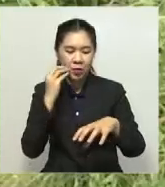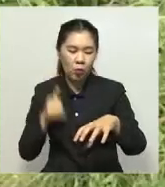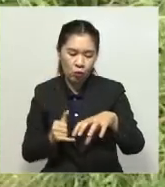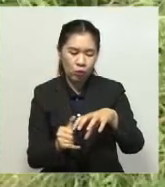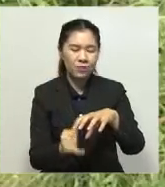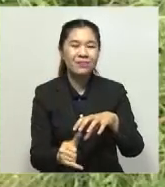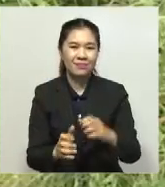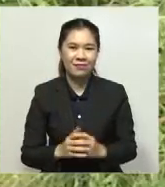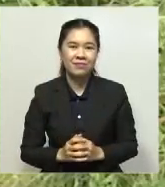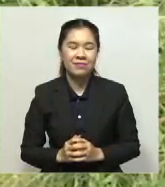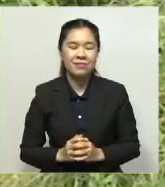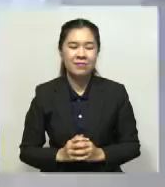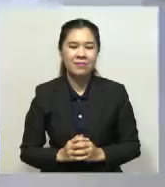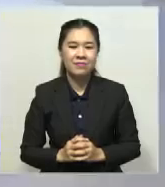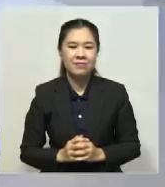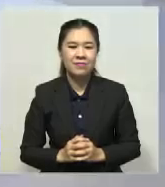านค่ะ